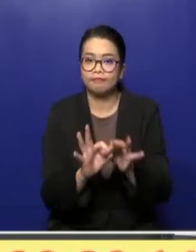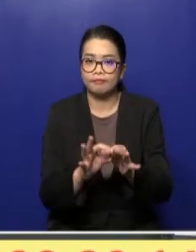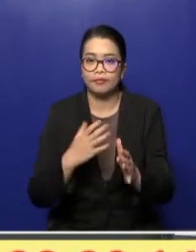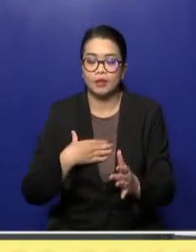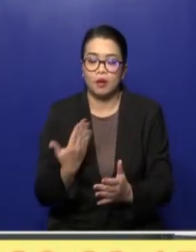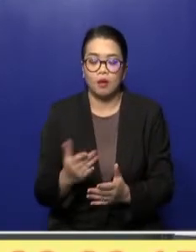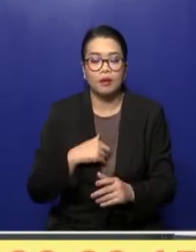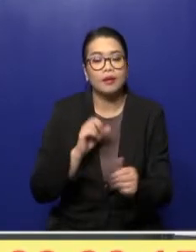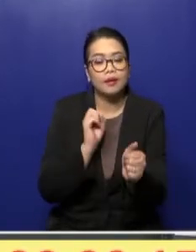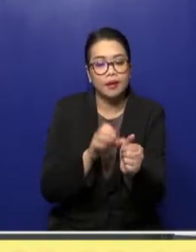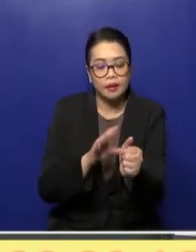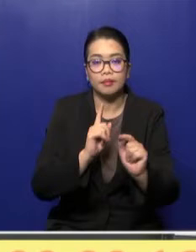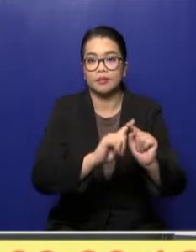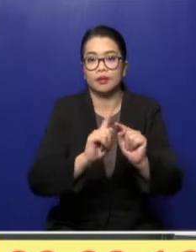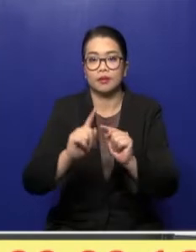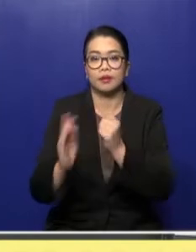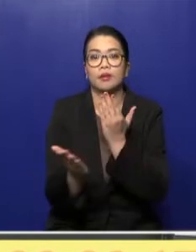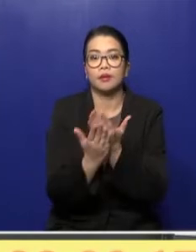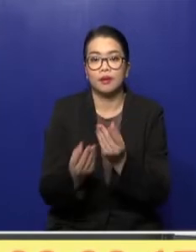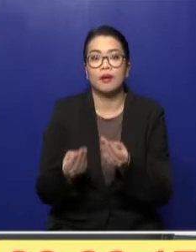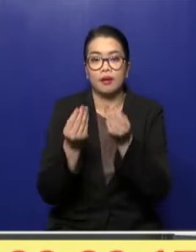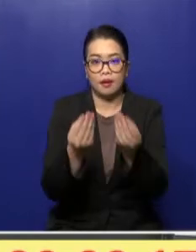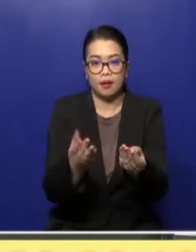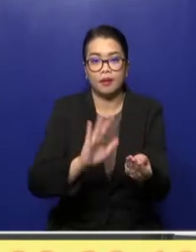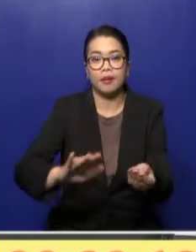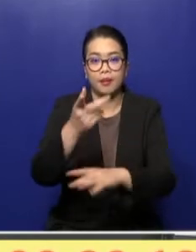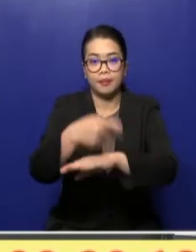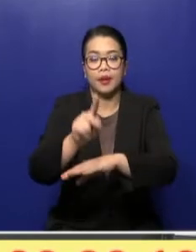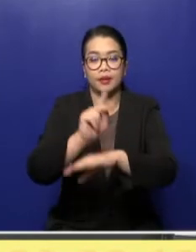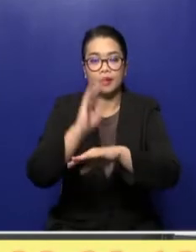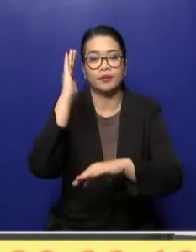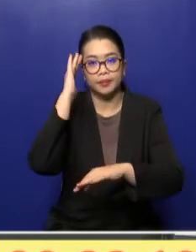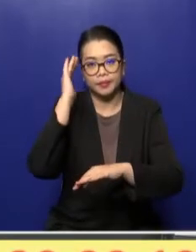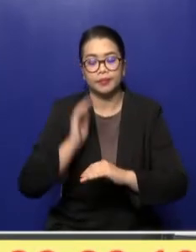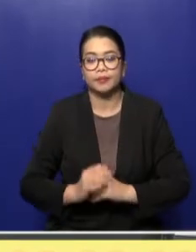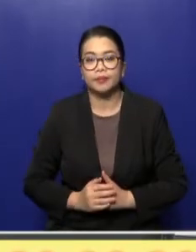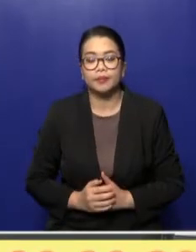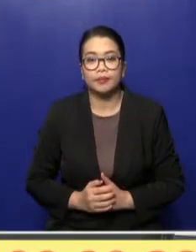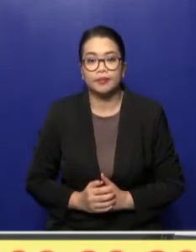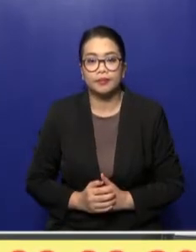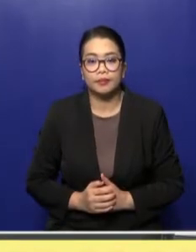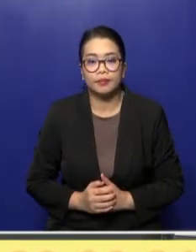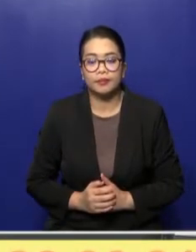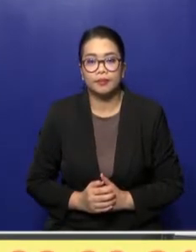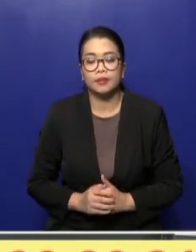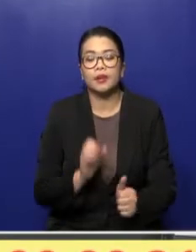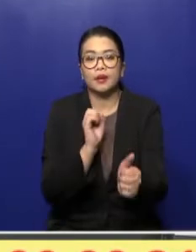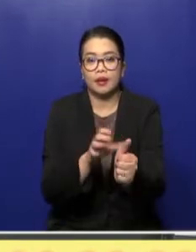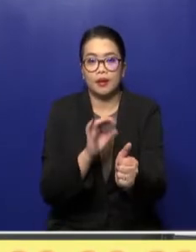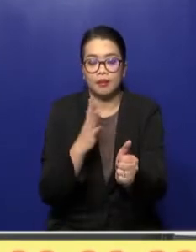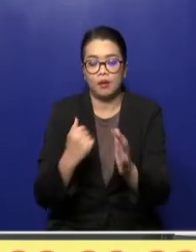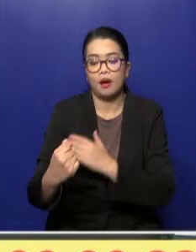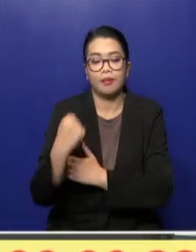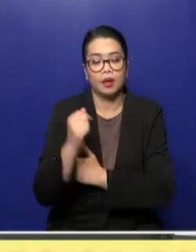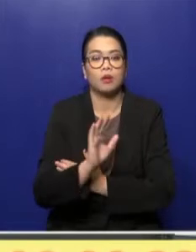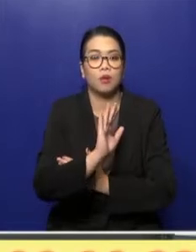อยากส่งข้อสังเกตต่างๆเหล่านี้ผ่านท่านประธานวุฒิสภาที่จะไปดำเนินการตามอำนาจหน้าที่